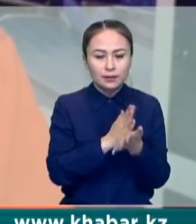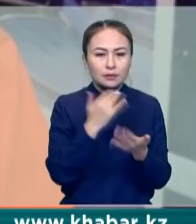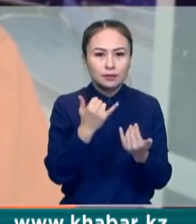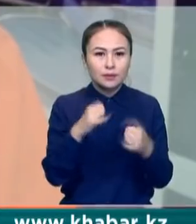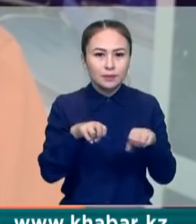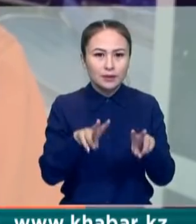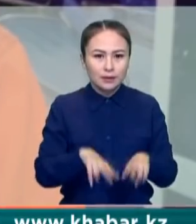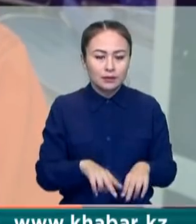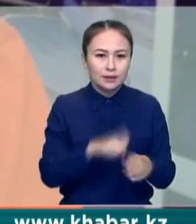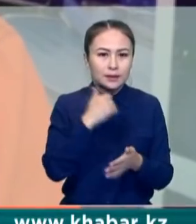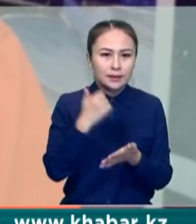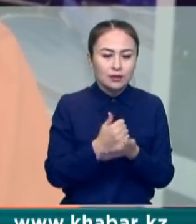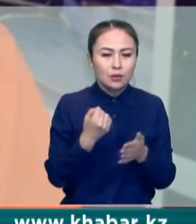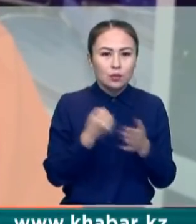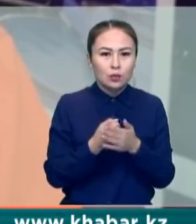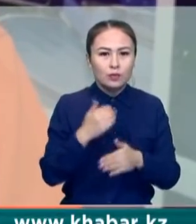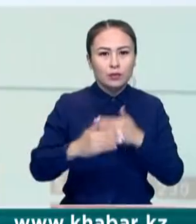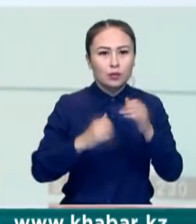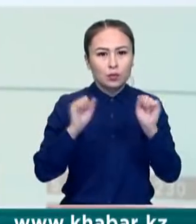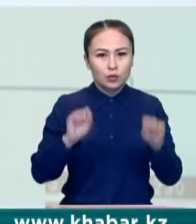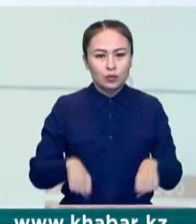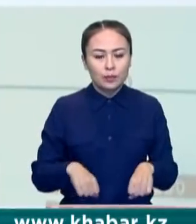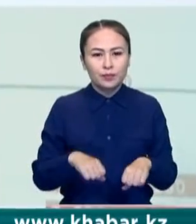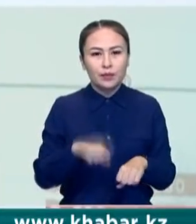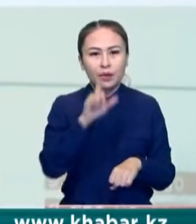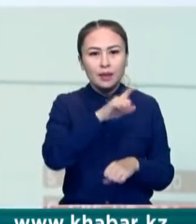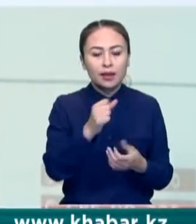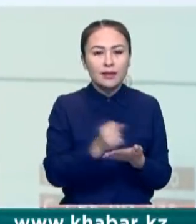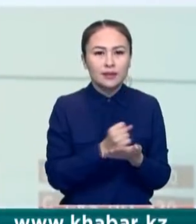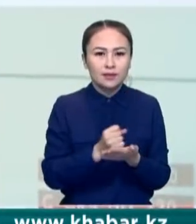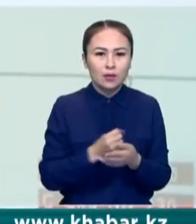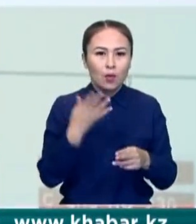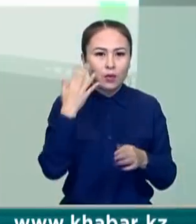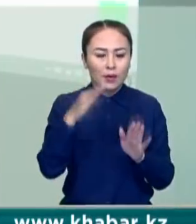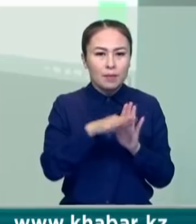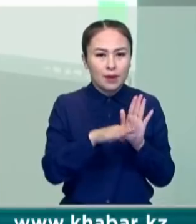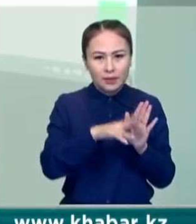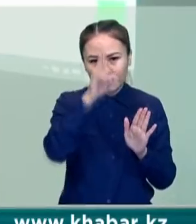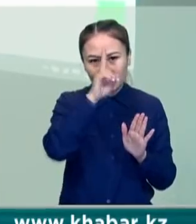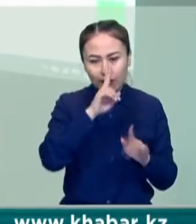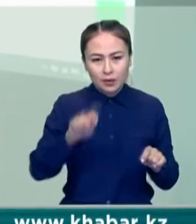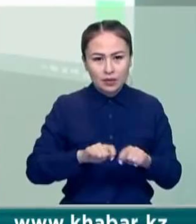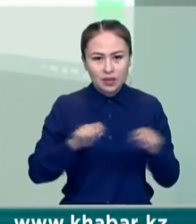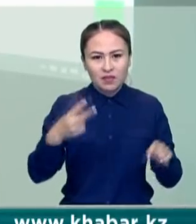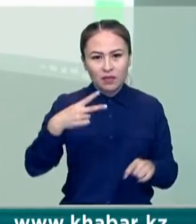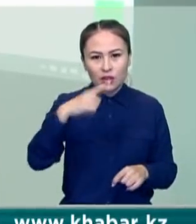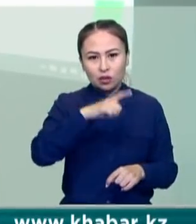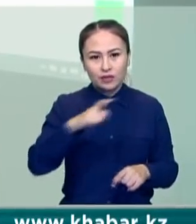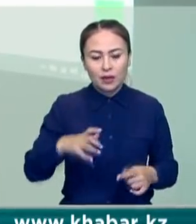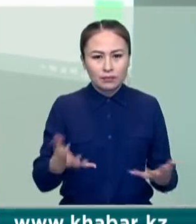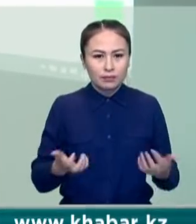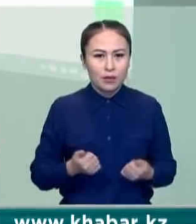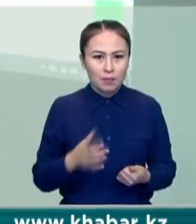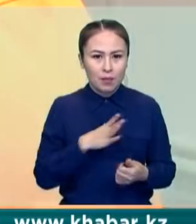маманнан басшылық қызметке көтерілуге жол ашады. Кадрлық резерв бағдарламасы ашылған 2 айда 20 түлек жұмысқа қабылданған.